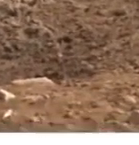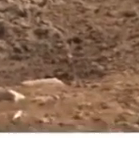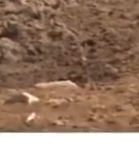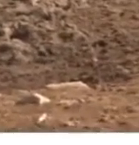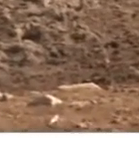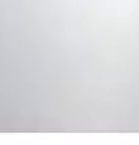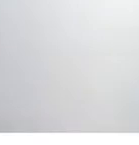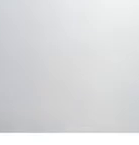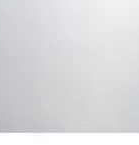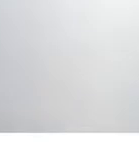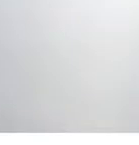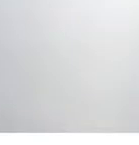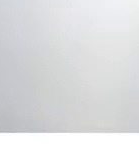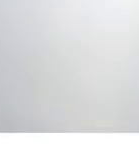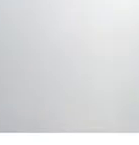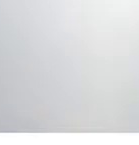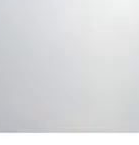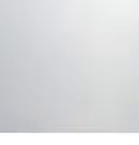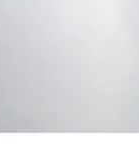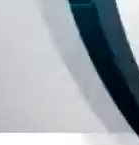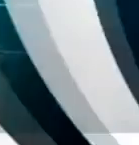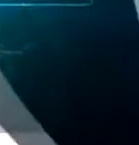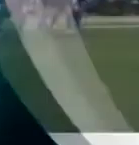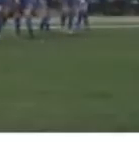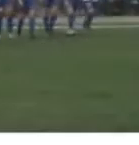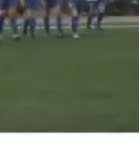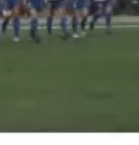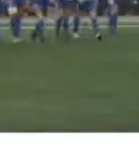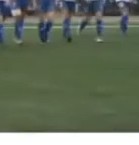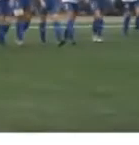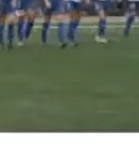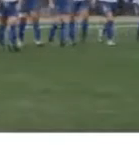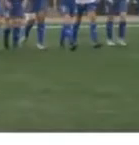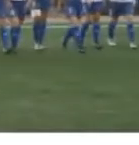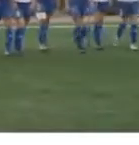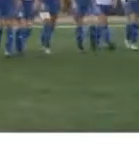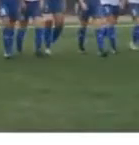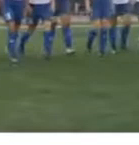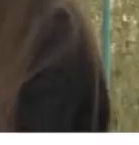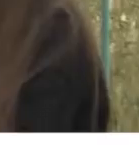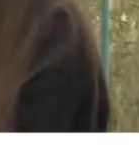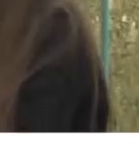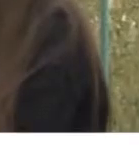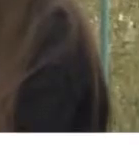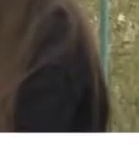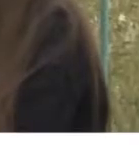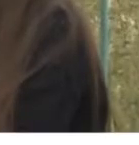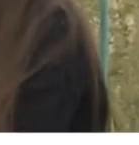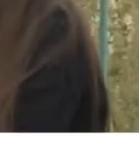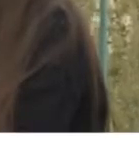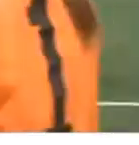ауданында жалғасты. Бұл туралы сәлден соң мен Ерболат Серікбай айтып берем. Көкшетауда 17 жасқа дейінгі қыздар арасында футболдан